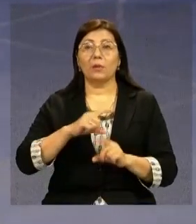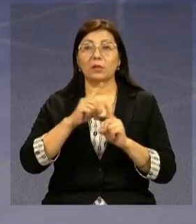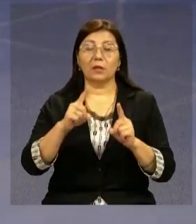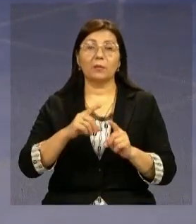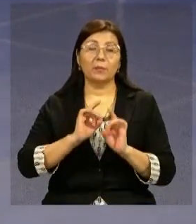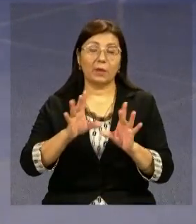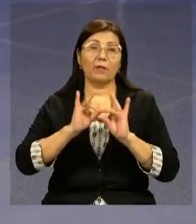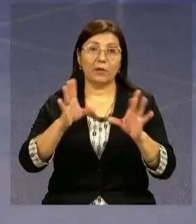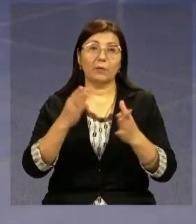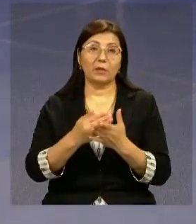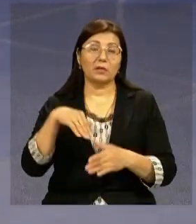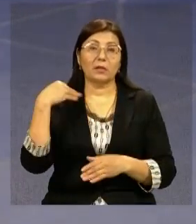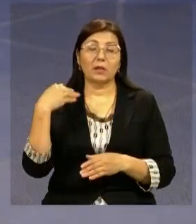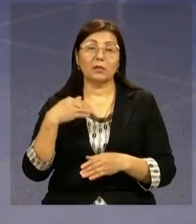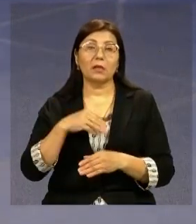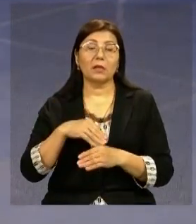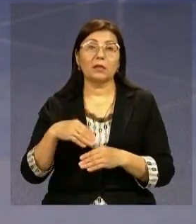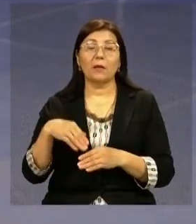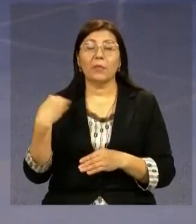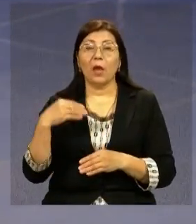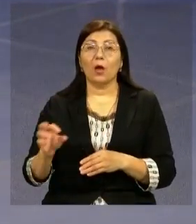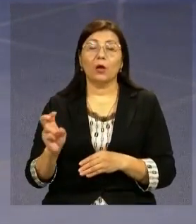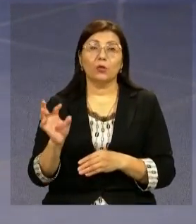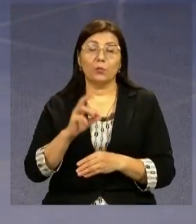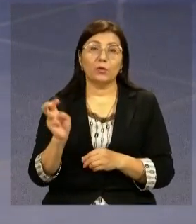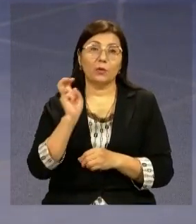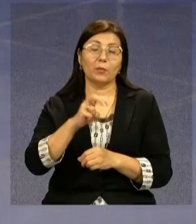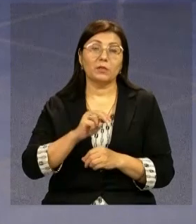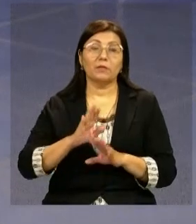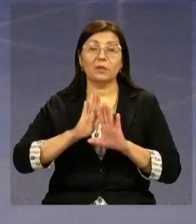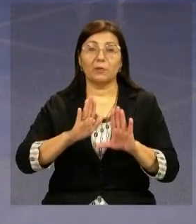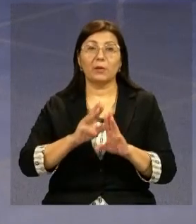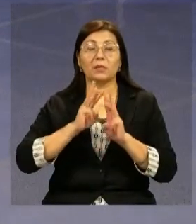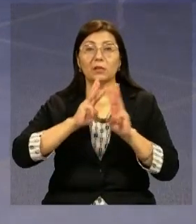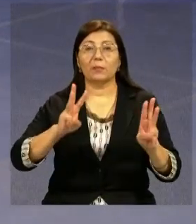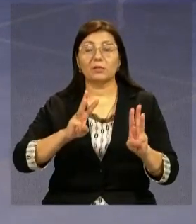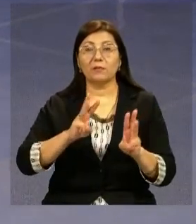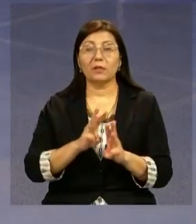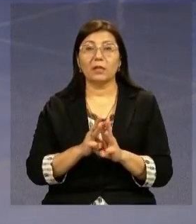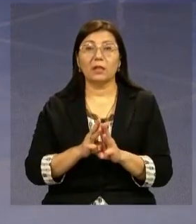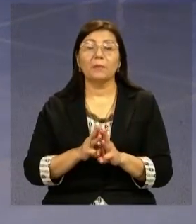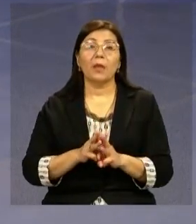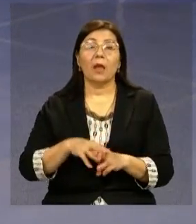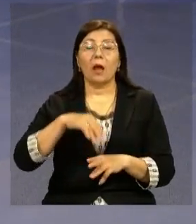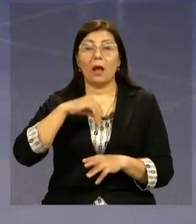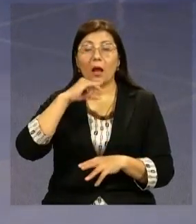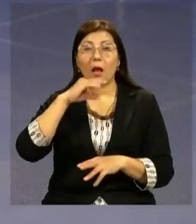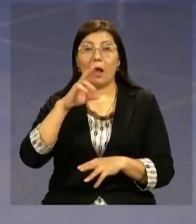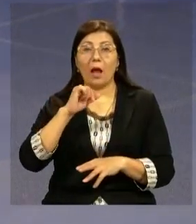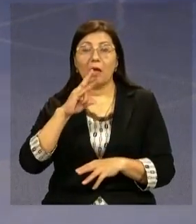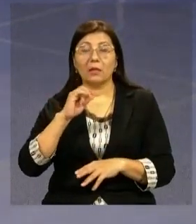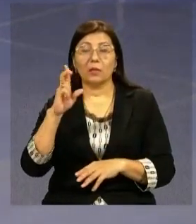известно в ходе визита в Актюбинскую область заместителя премьер-министра Республики Казахстан Каната Бозумбаева.